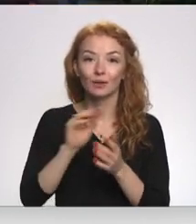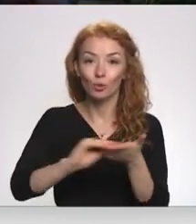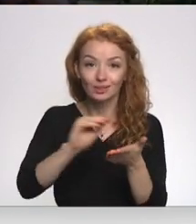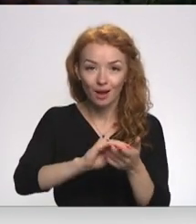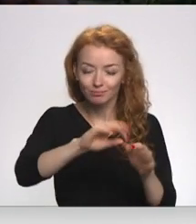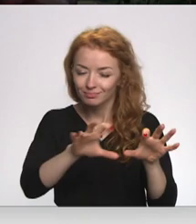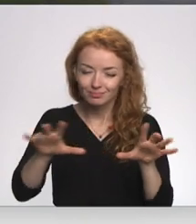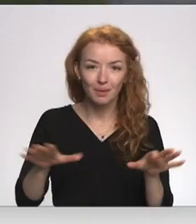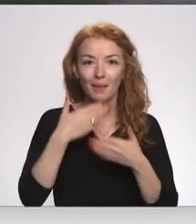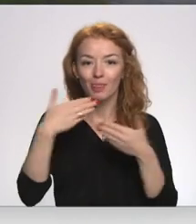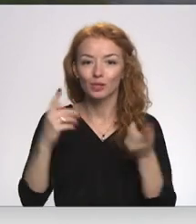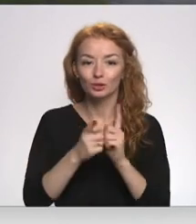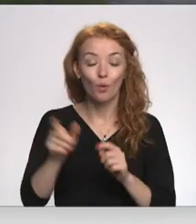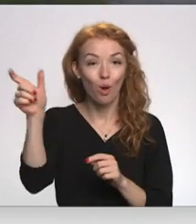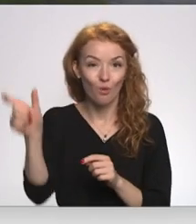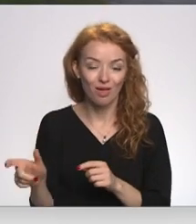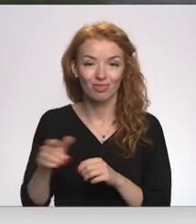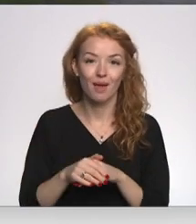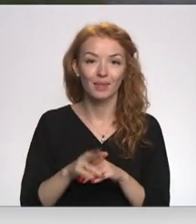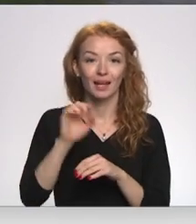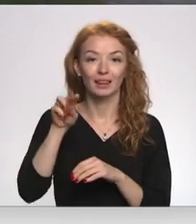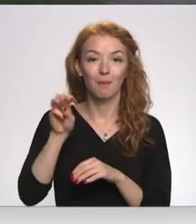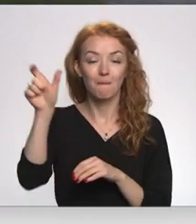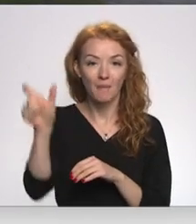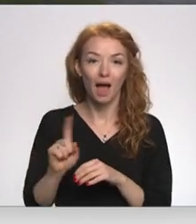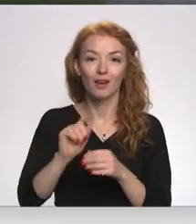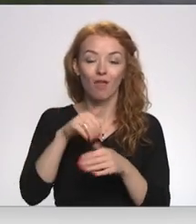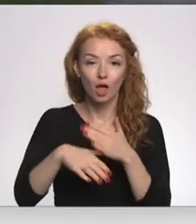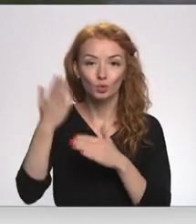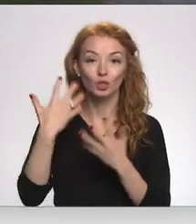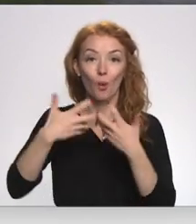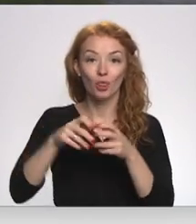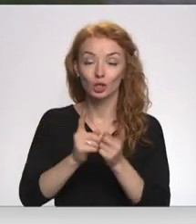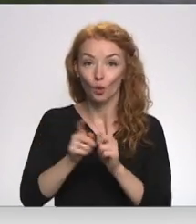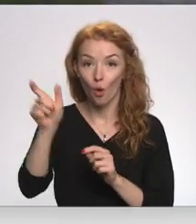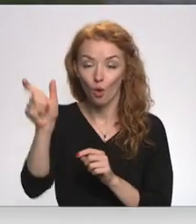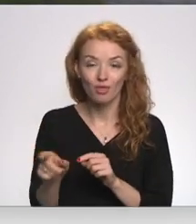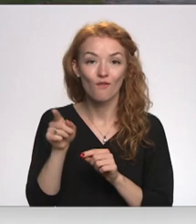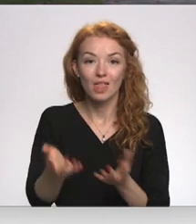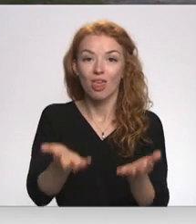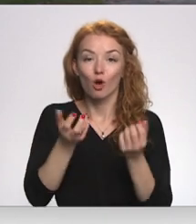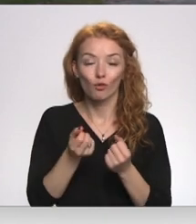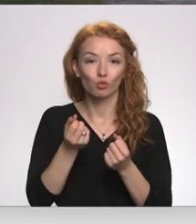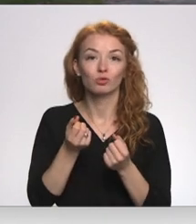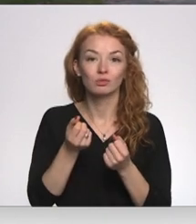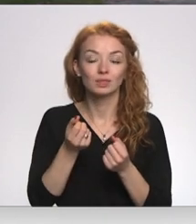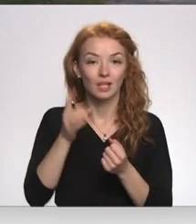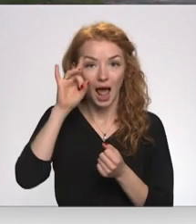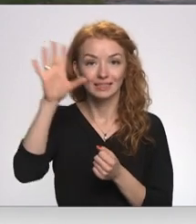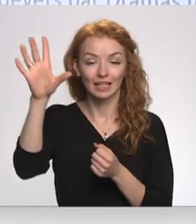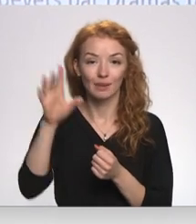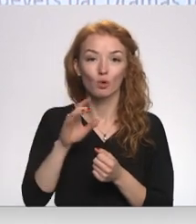skolotāji. Šeit strādā Ritma Veļķere, politikas un vēstures skolotāji, kas guvusi atzinību iespējamās